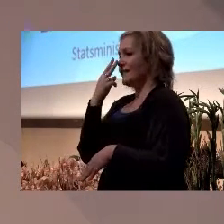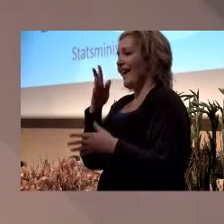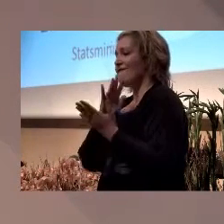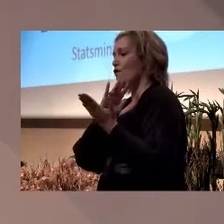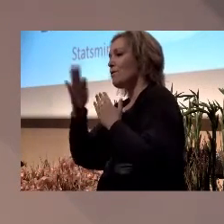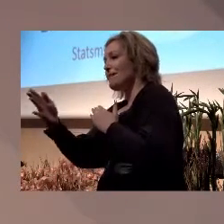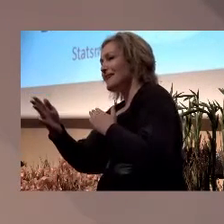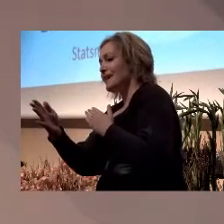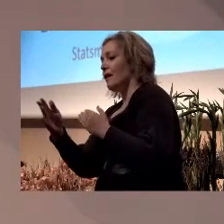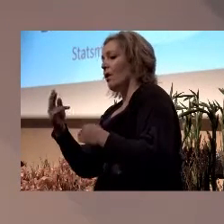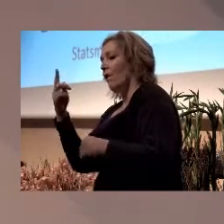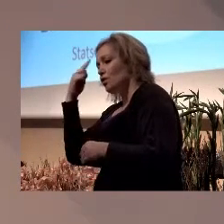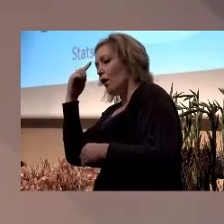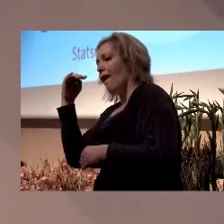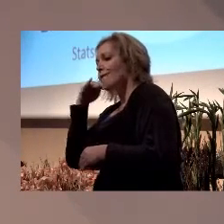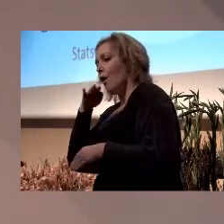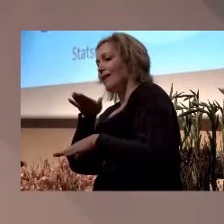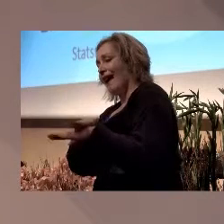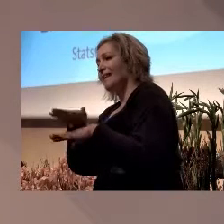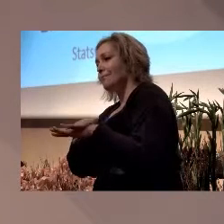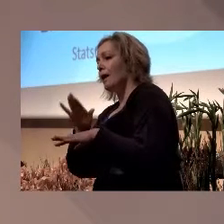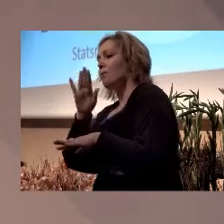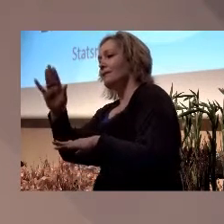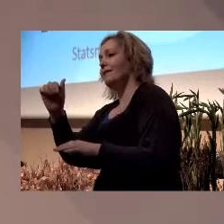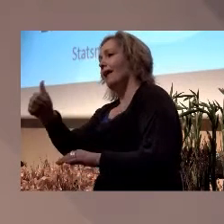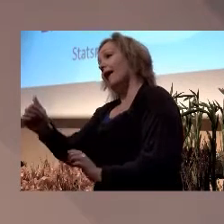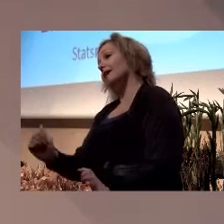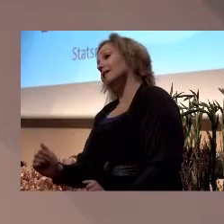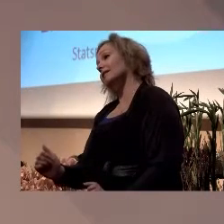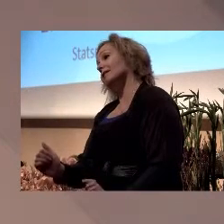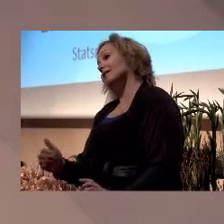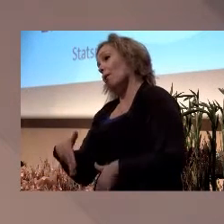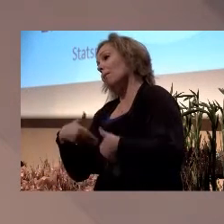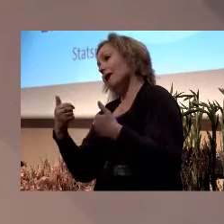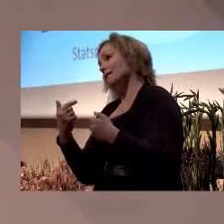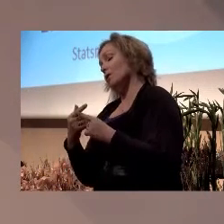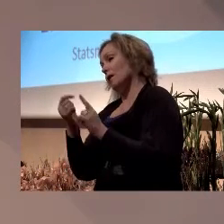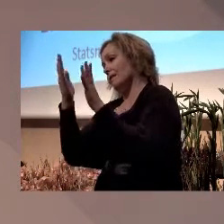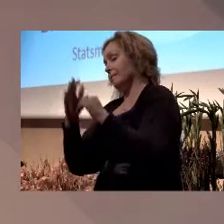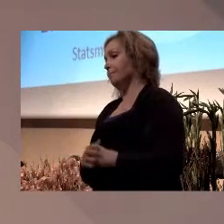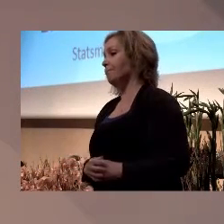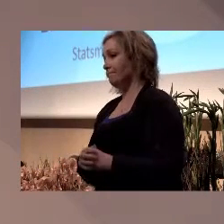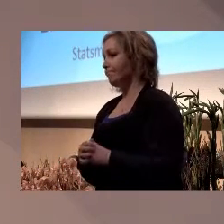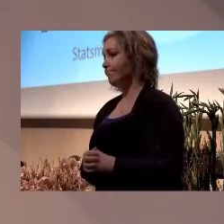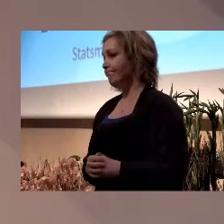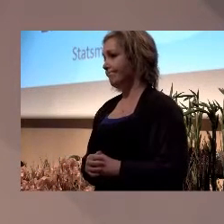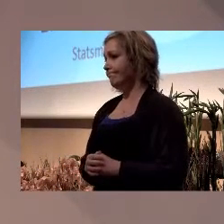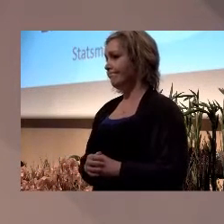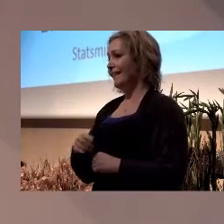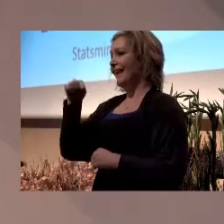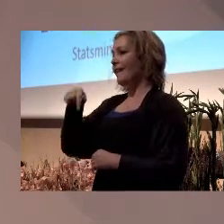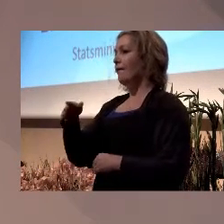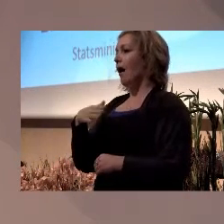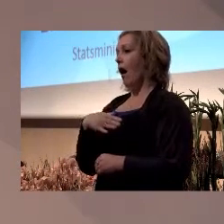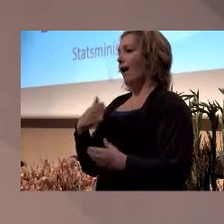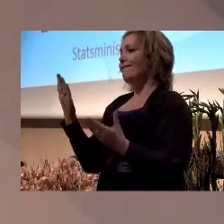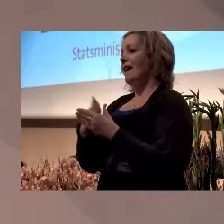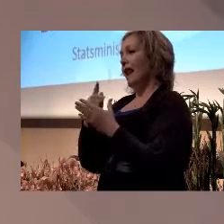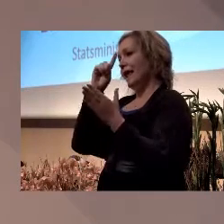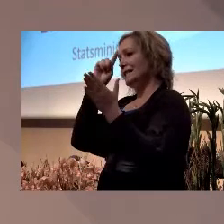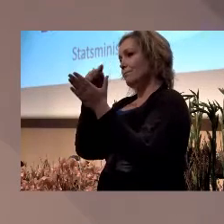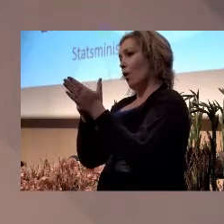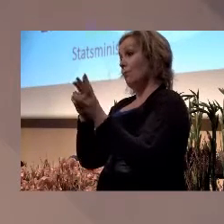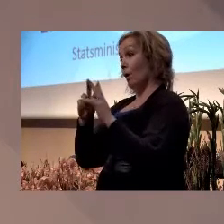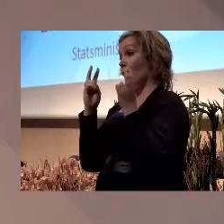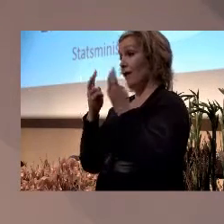forbi rangen, og vi må skjønne at folk er eksperter på sitt egen opplevelse. I dag har vi altså et felles mål med